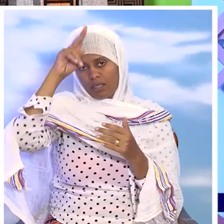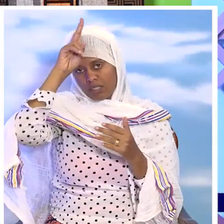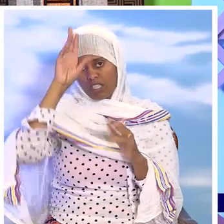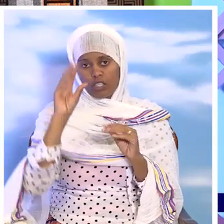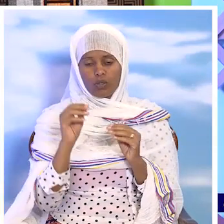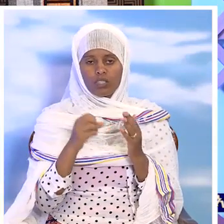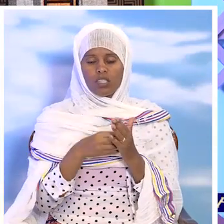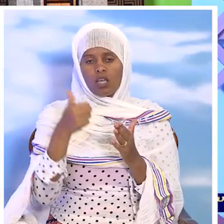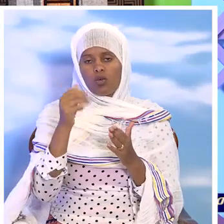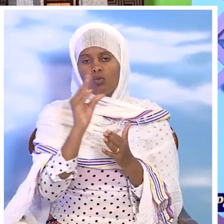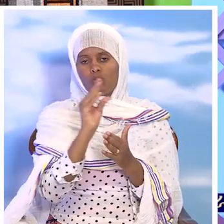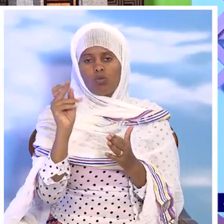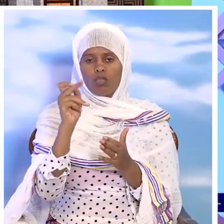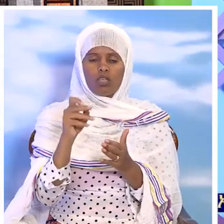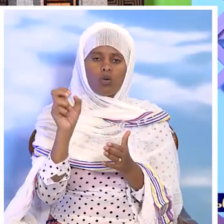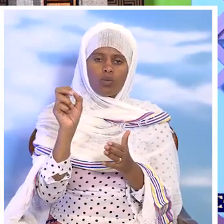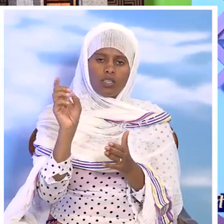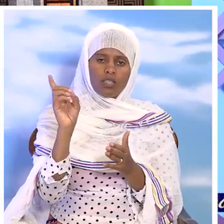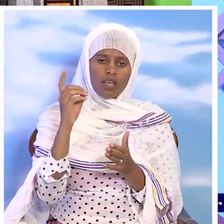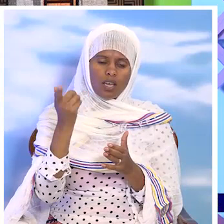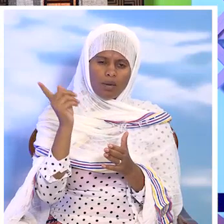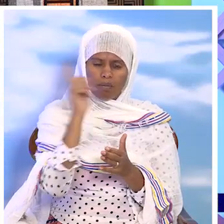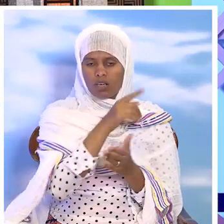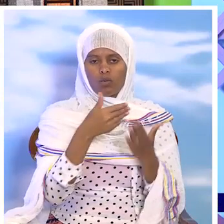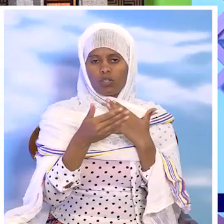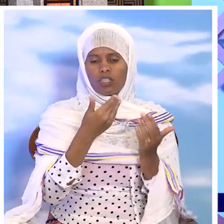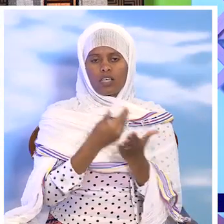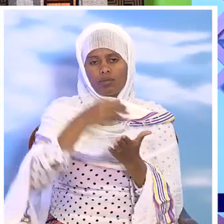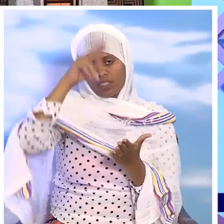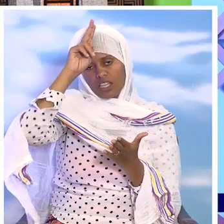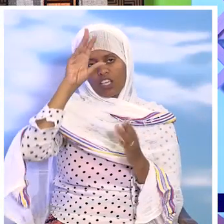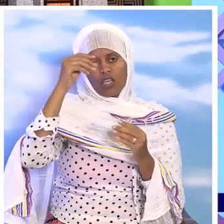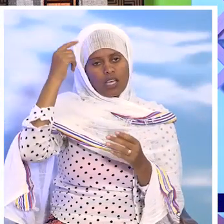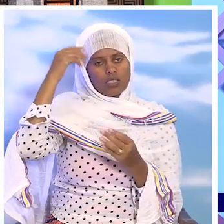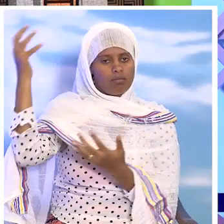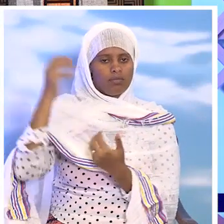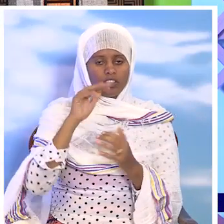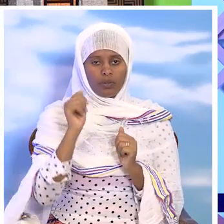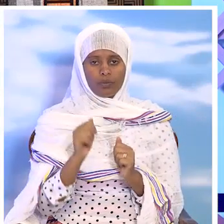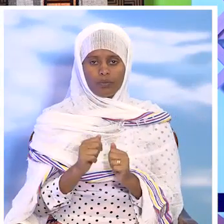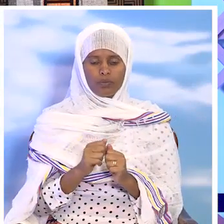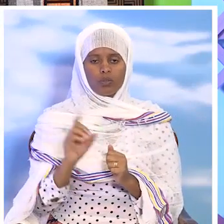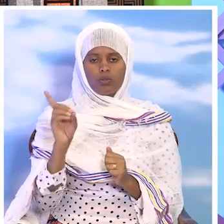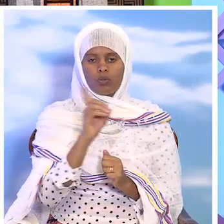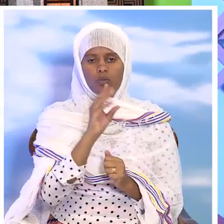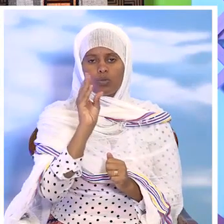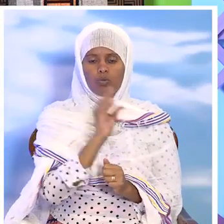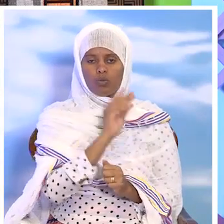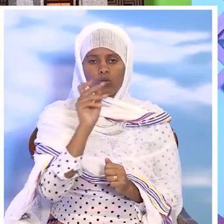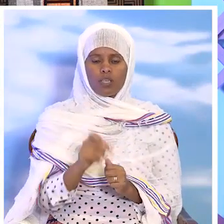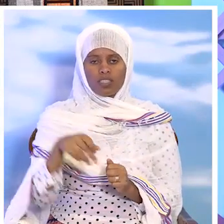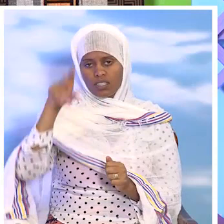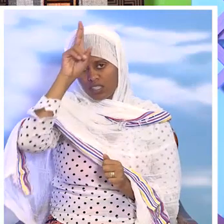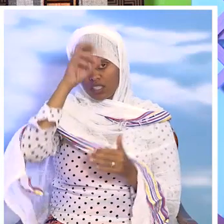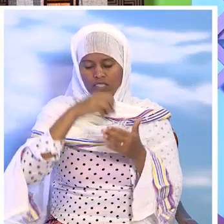ኣይሁዳውያን ሕማቅ ዝገብሮ ዝነበሩ ካብ ፀላእ ካብ ዲያብሎስ እዩ ኣብ ኣጋንንቲ እዩ። ይሁዳ እውን ሰይጣን